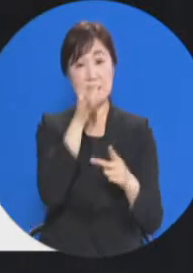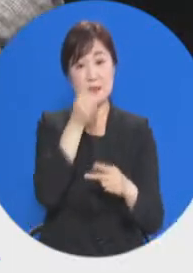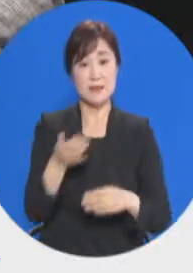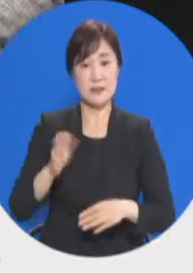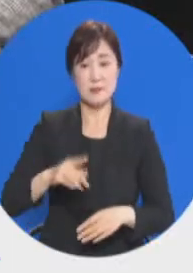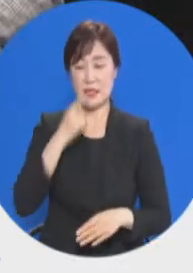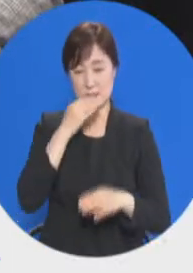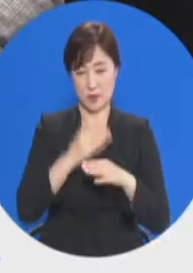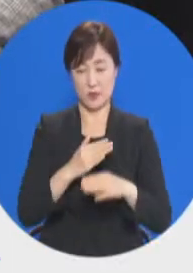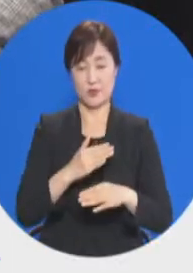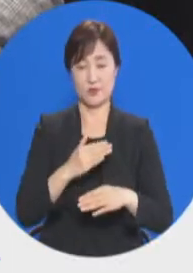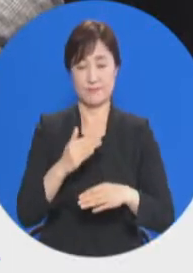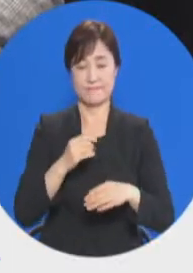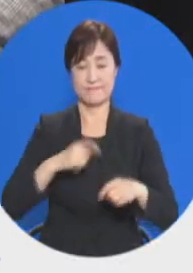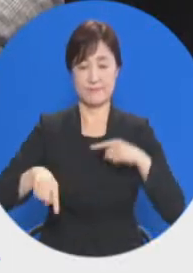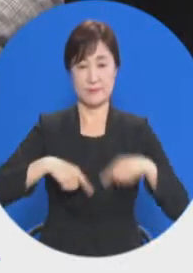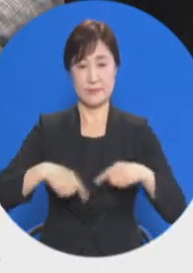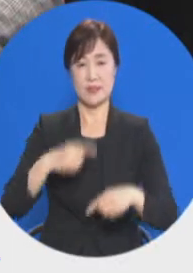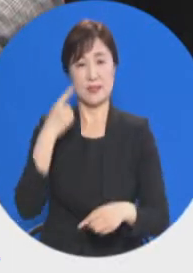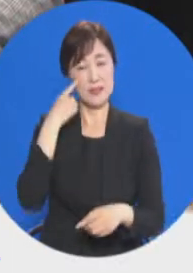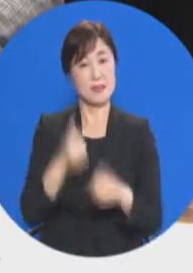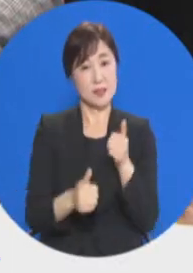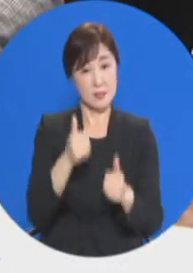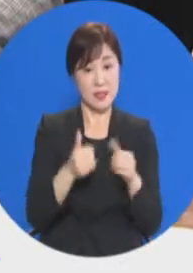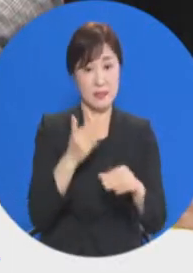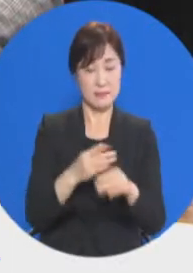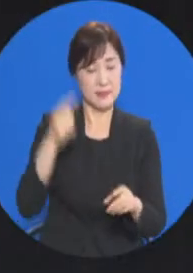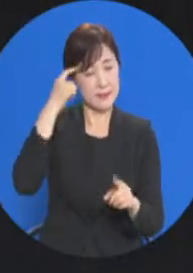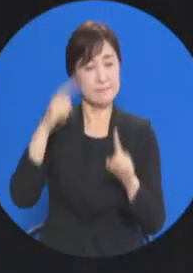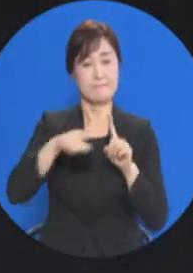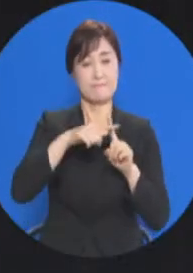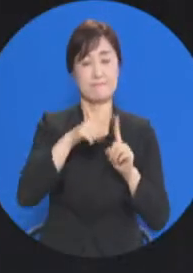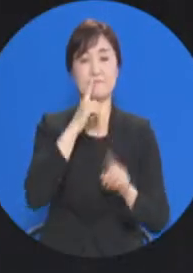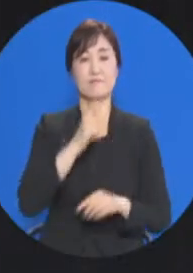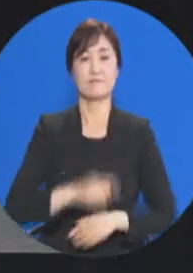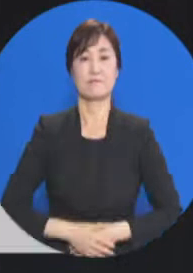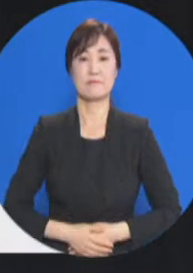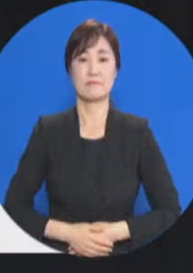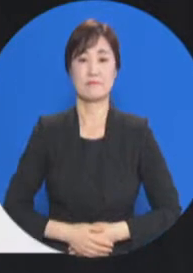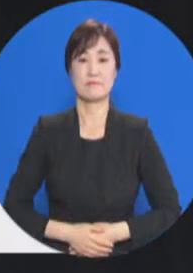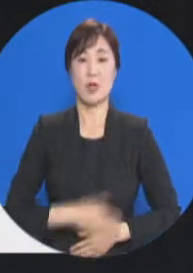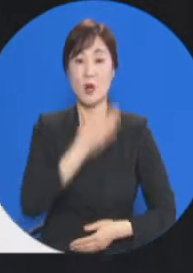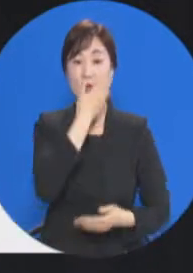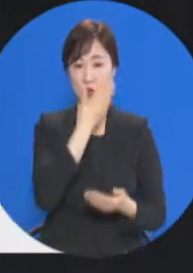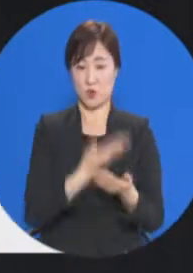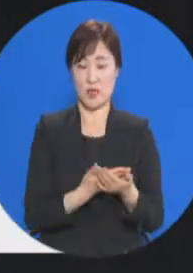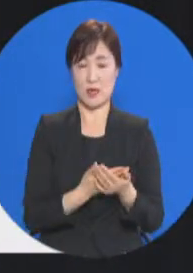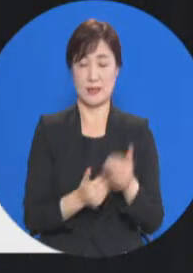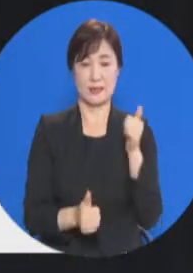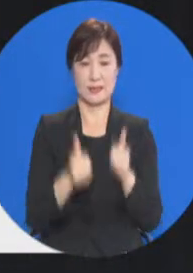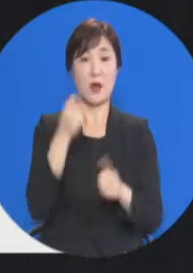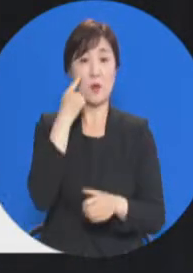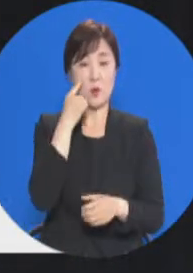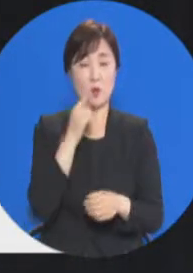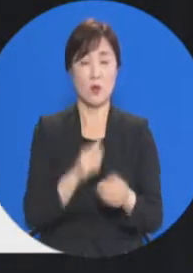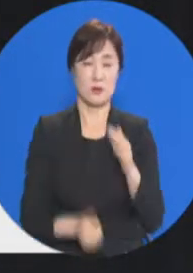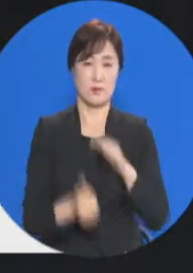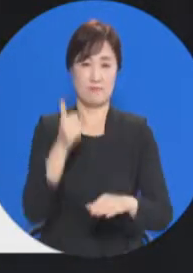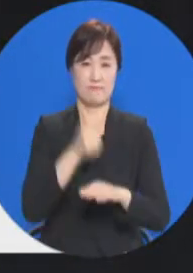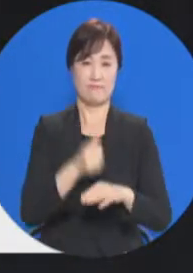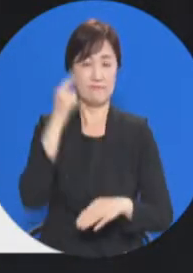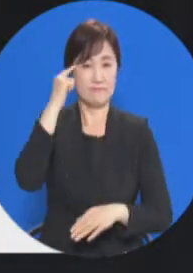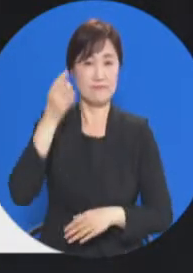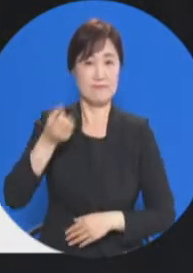행정의 시험대가 됐다며 긍정평가의 무게를 실었습니다. 저는 중요한 실험이었고 또 성공이었다.